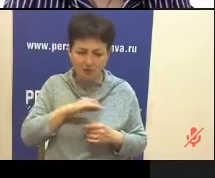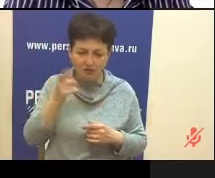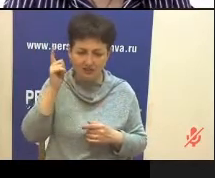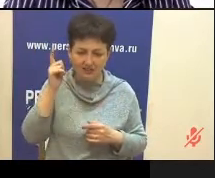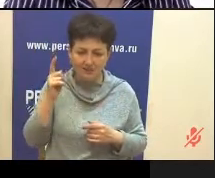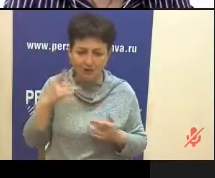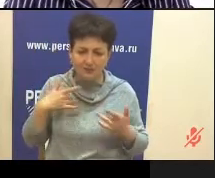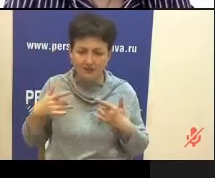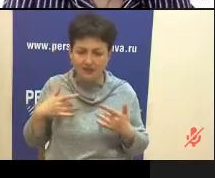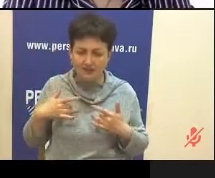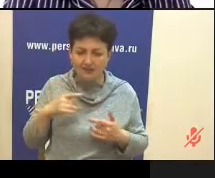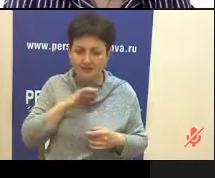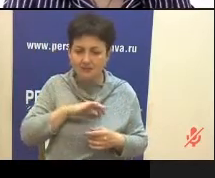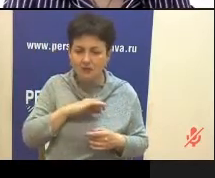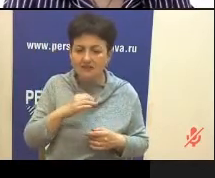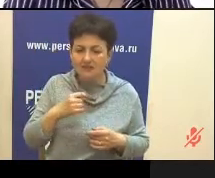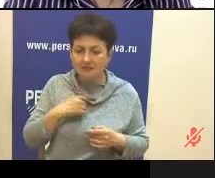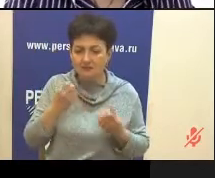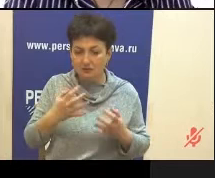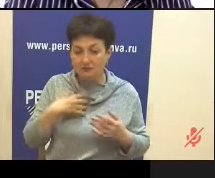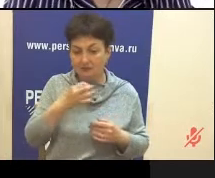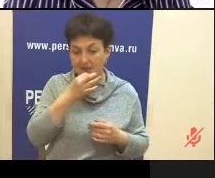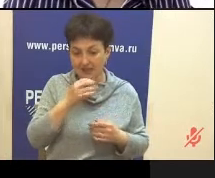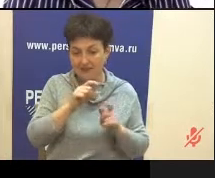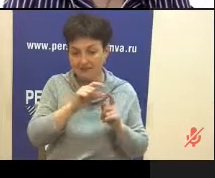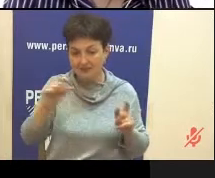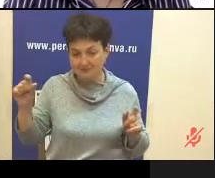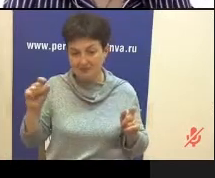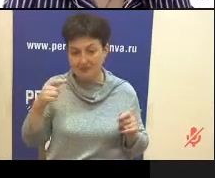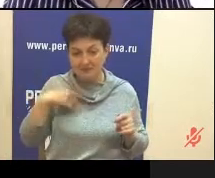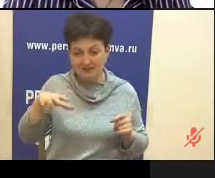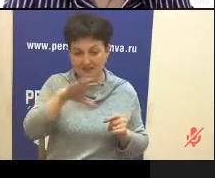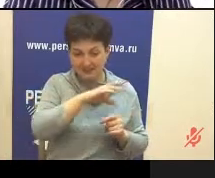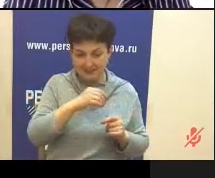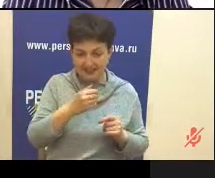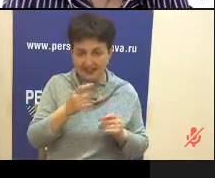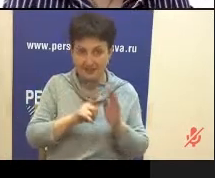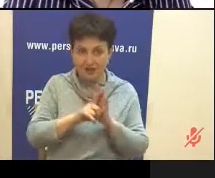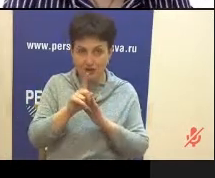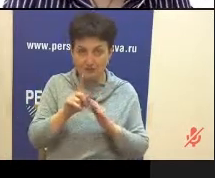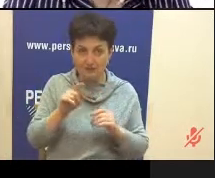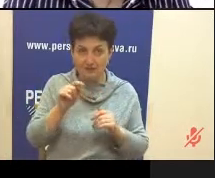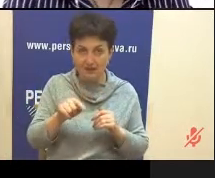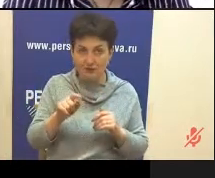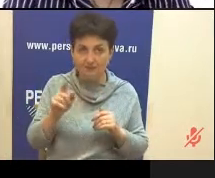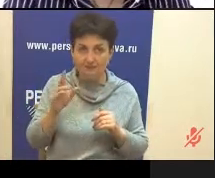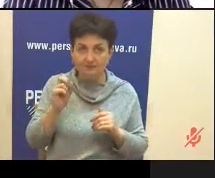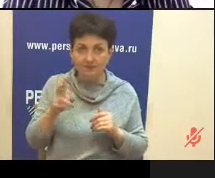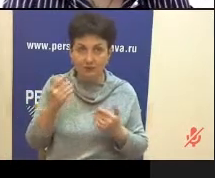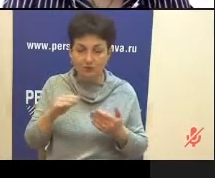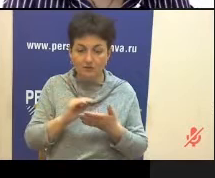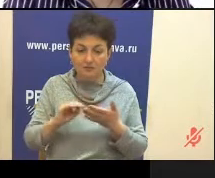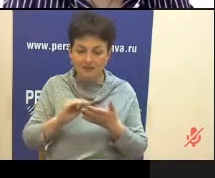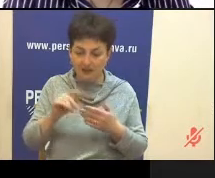барочным средневековым театром. И мне очень просто понравилась эта метафора. Мы ведь все с вами начнем с того, что, как